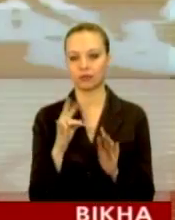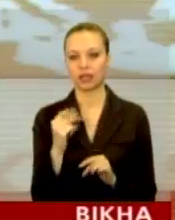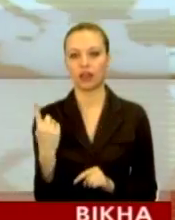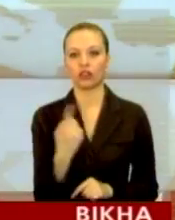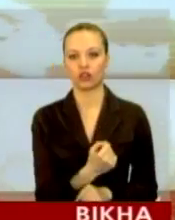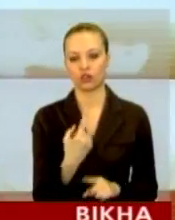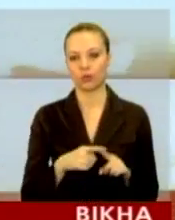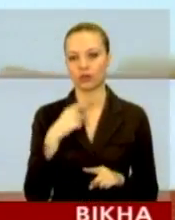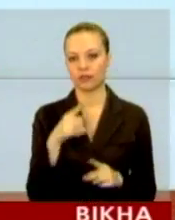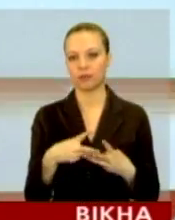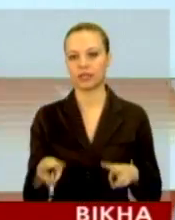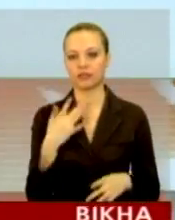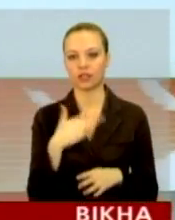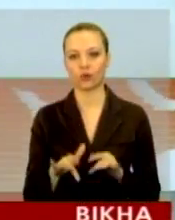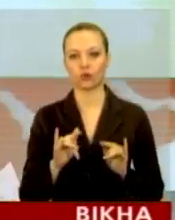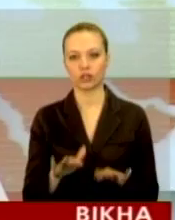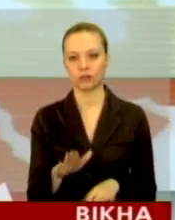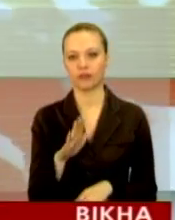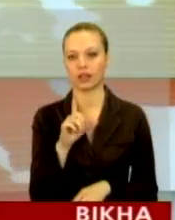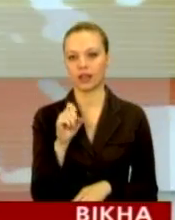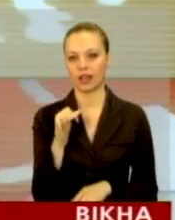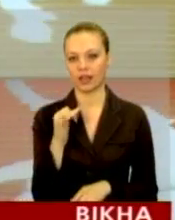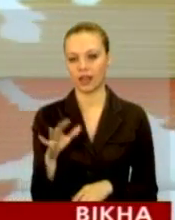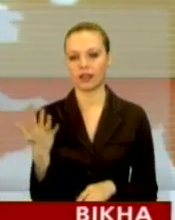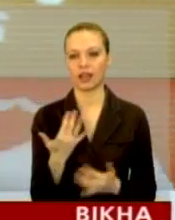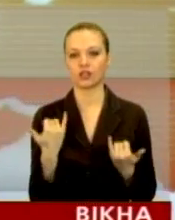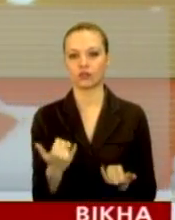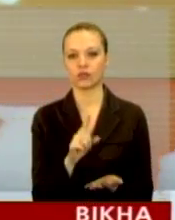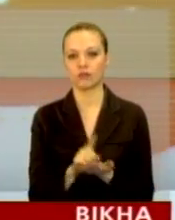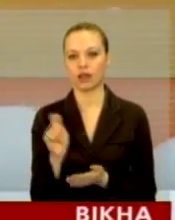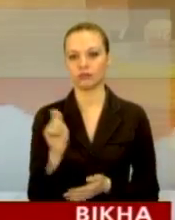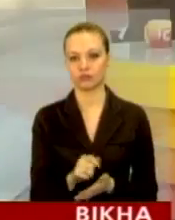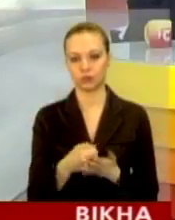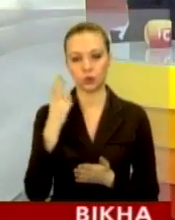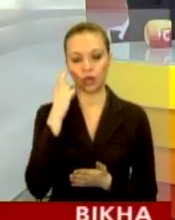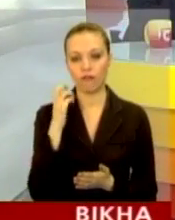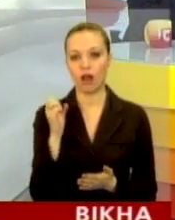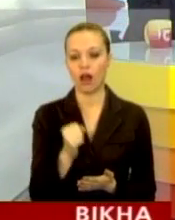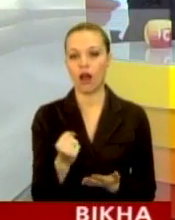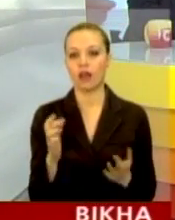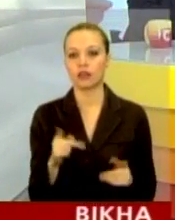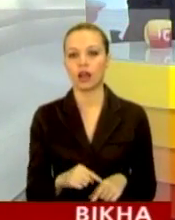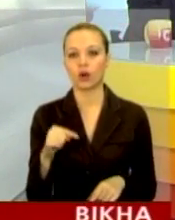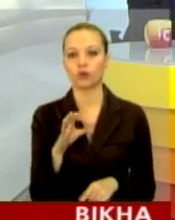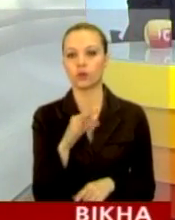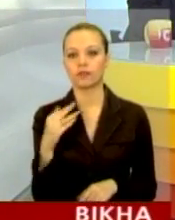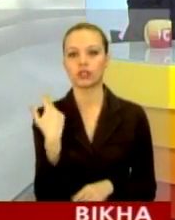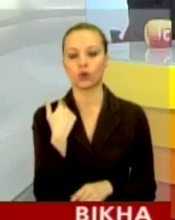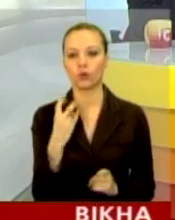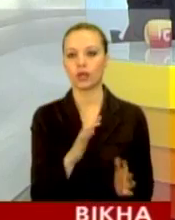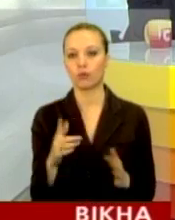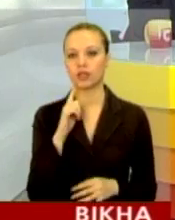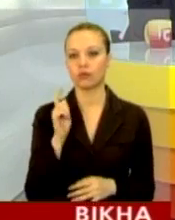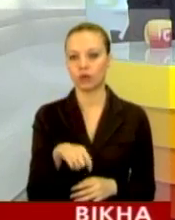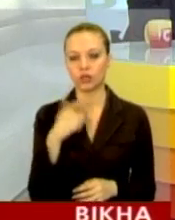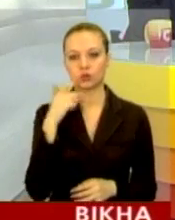Про це заявив міністр закордонних справ Вільям Хейг, який сьогодні має прибути до Києва. Власне, як реагує офіційний Лондон на події в